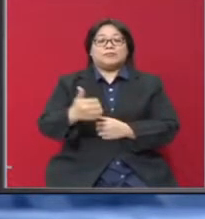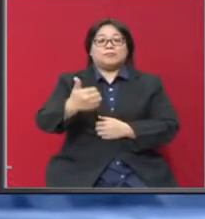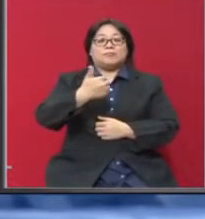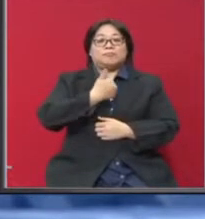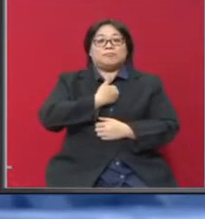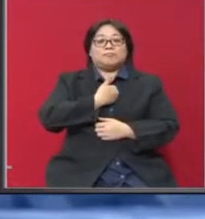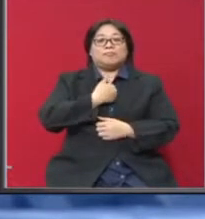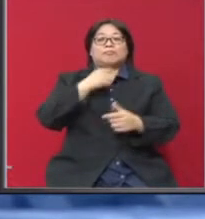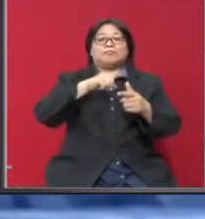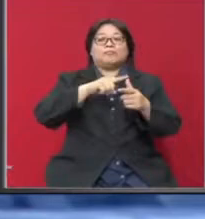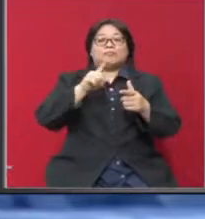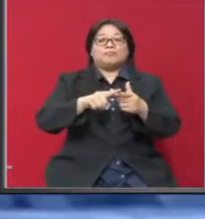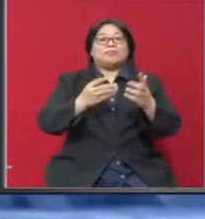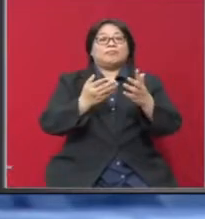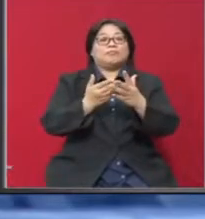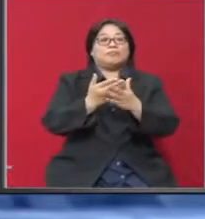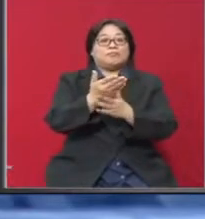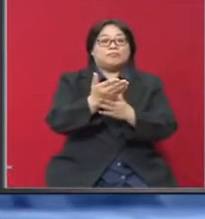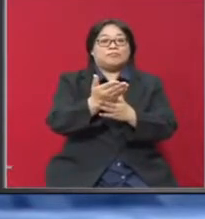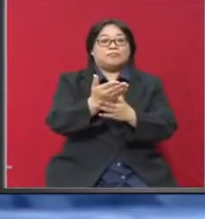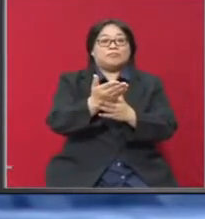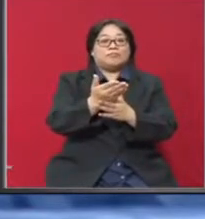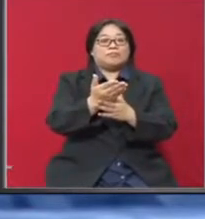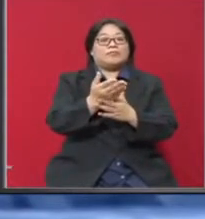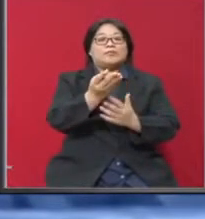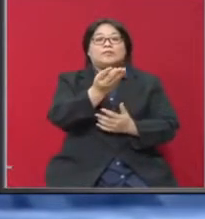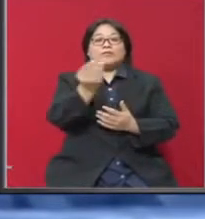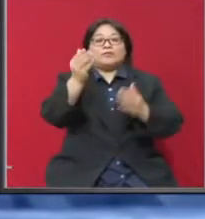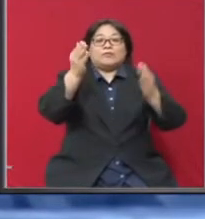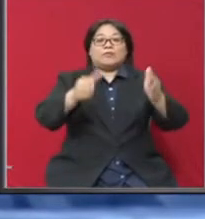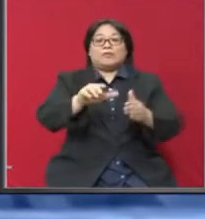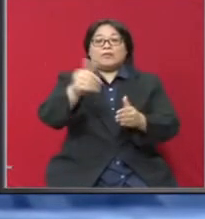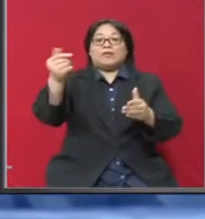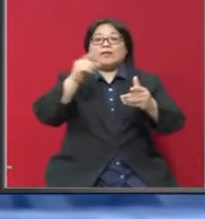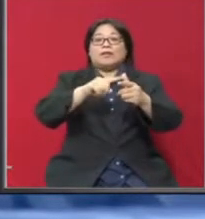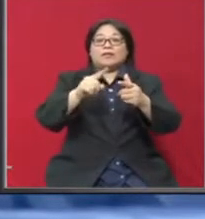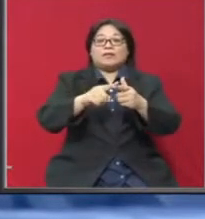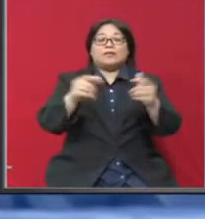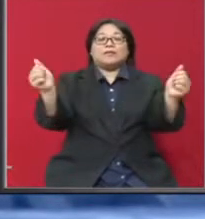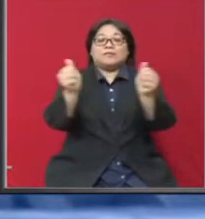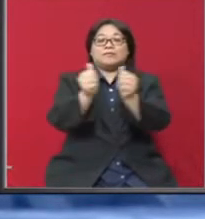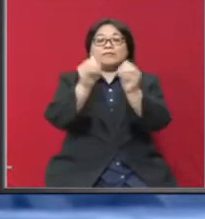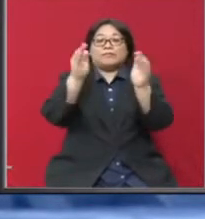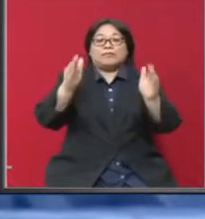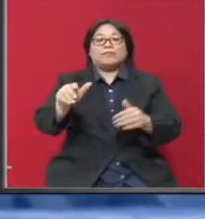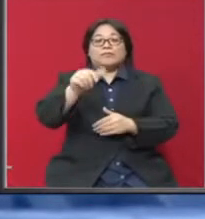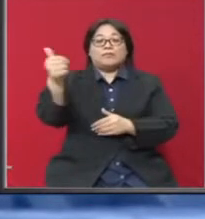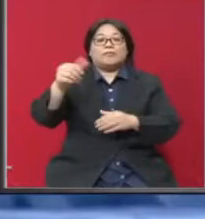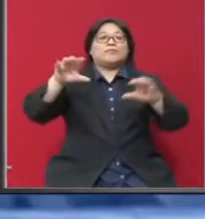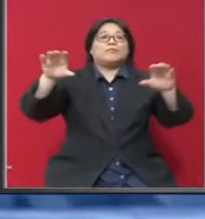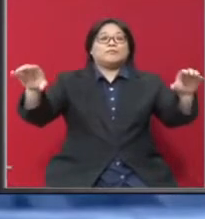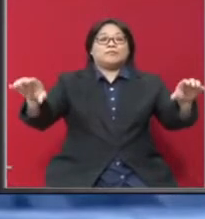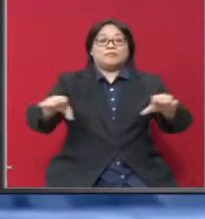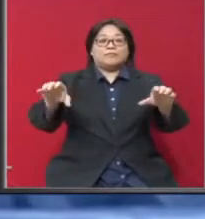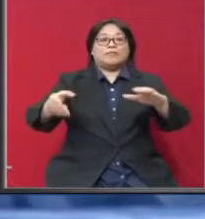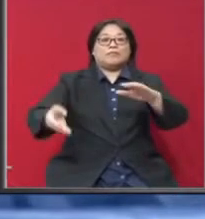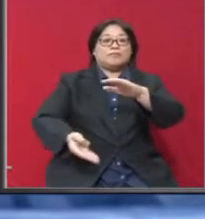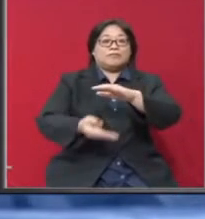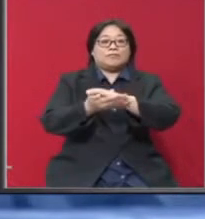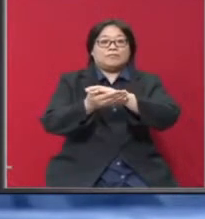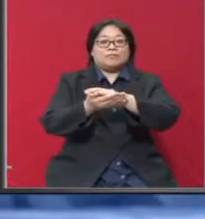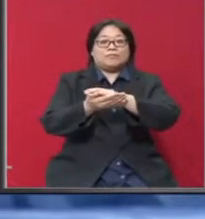sendirinya atau melalui beberapa orang lain atau sama-sama dengan orang lain melakukan